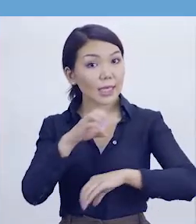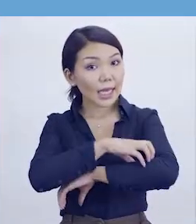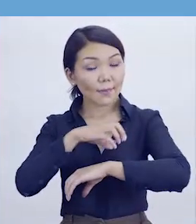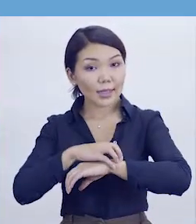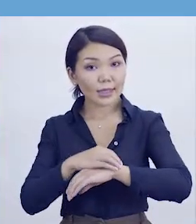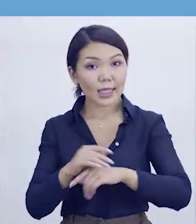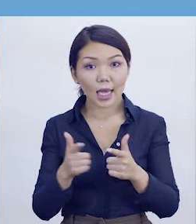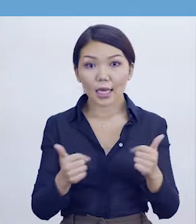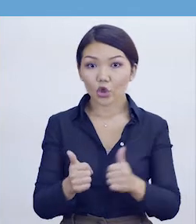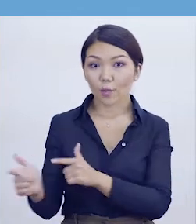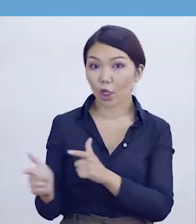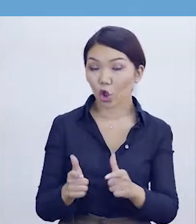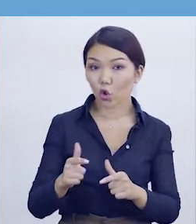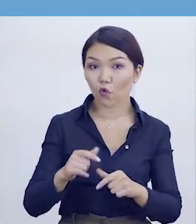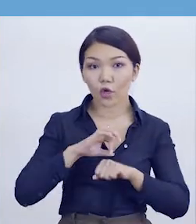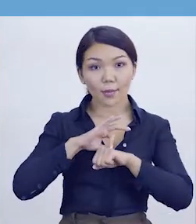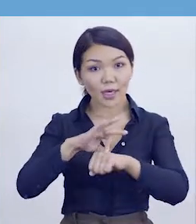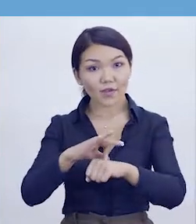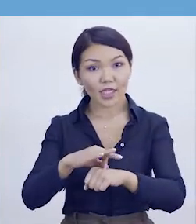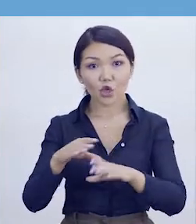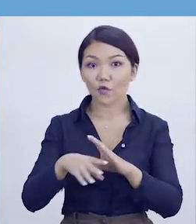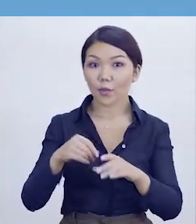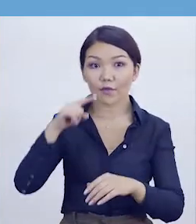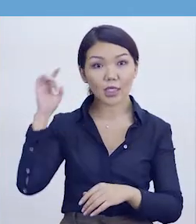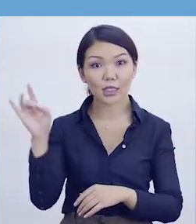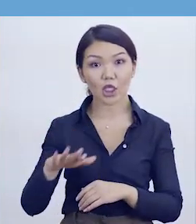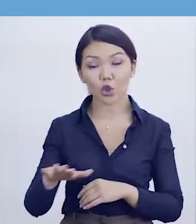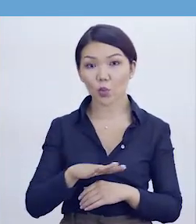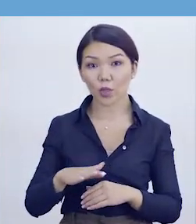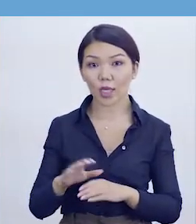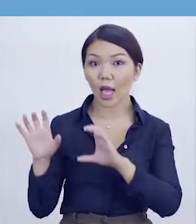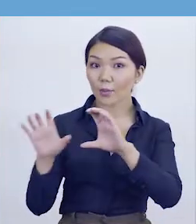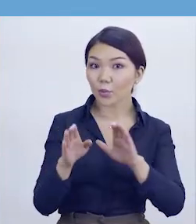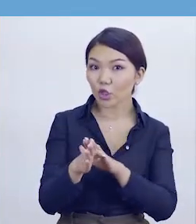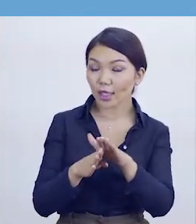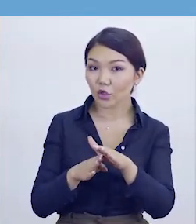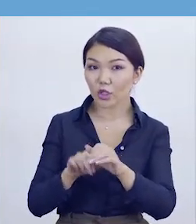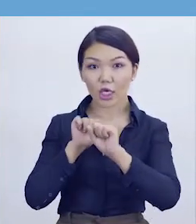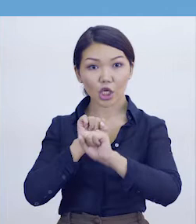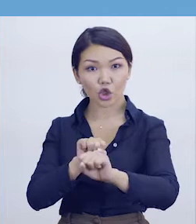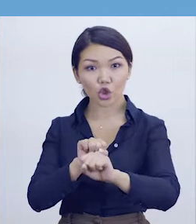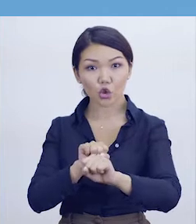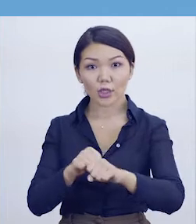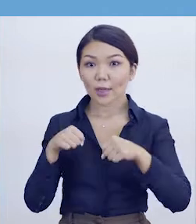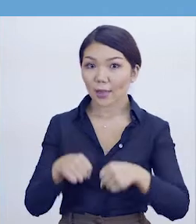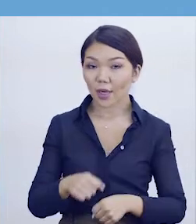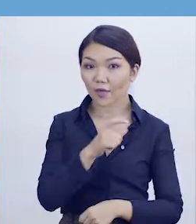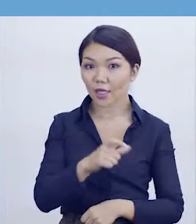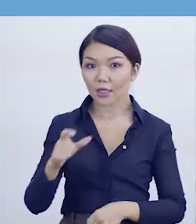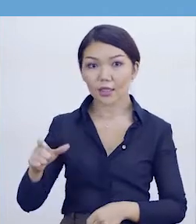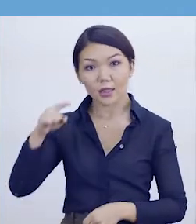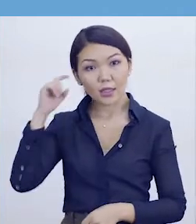Избирательные комиссии организуют подготовку и проведение выборов в Кыргызской Республике, обеспечивают реализацию и защиту избирательных прав